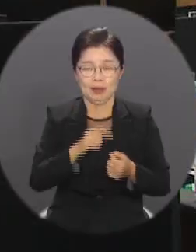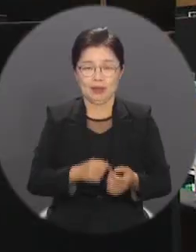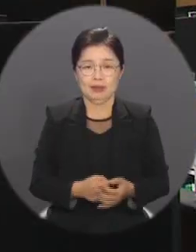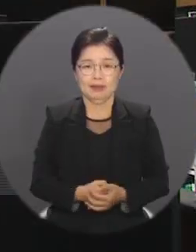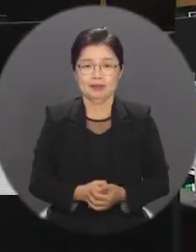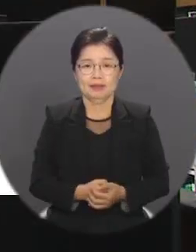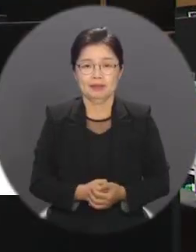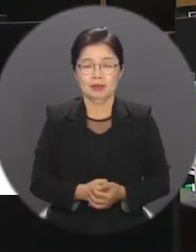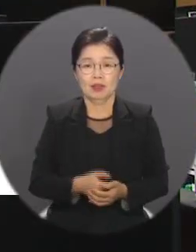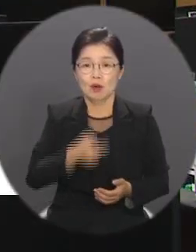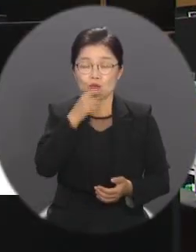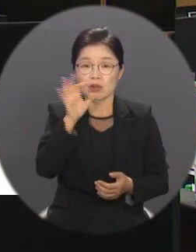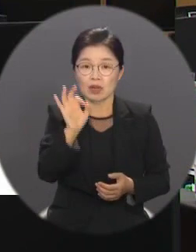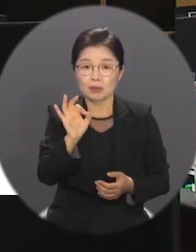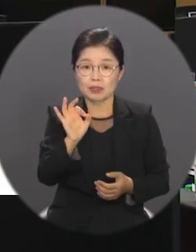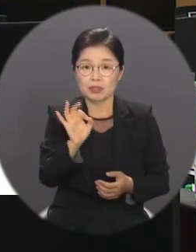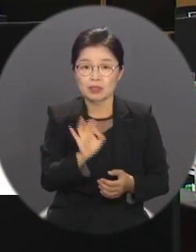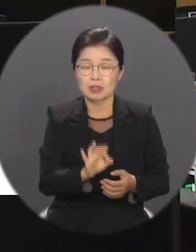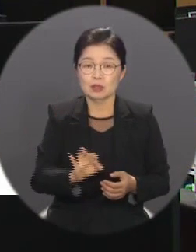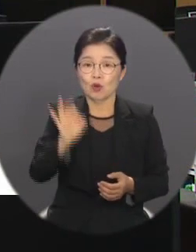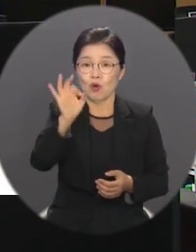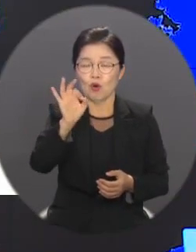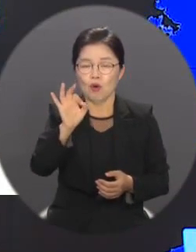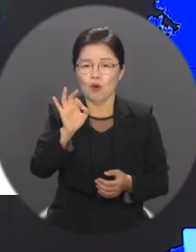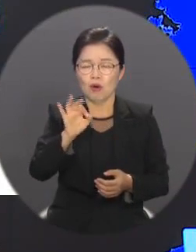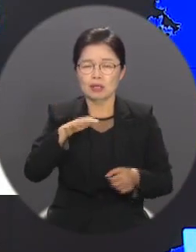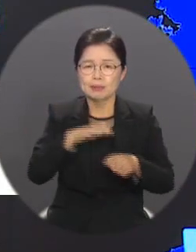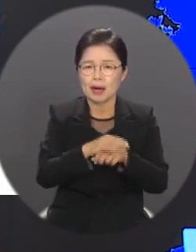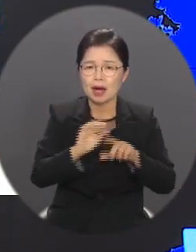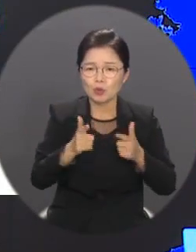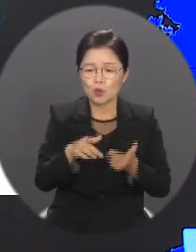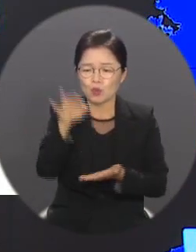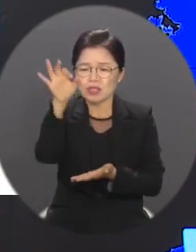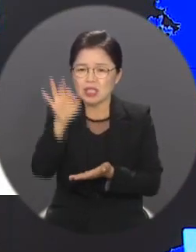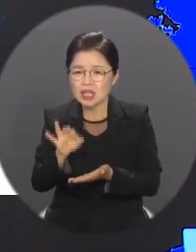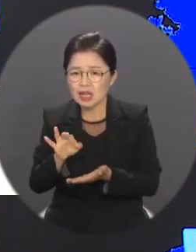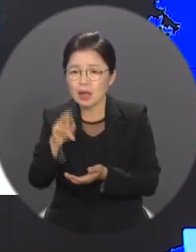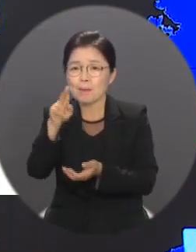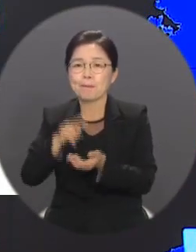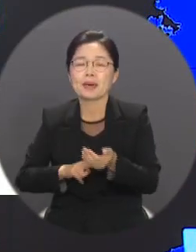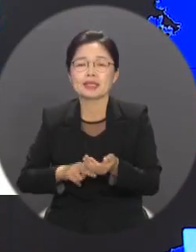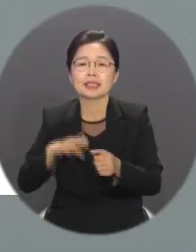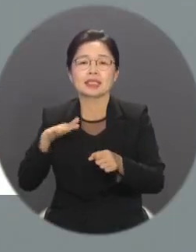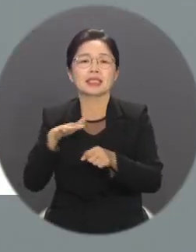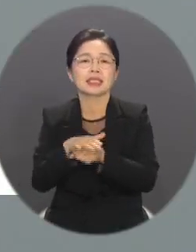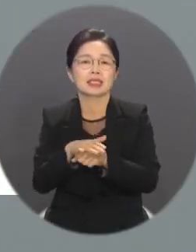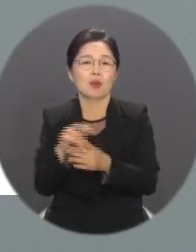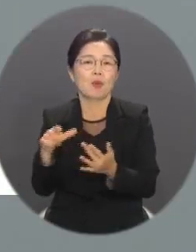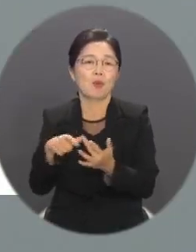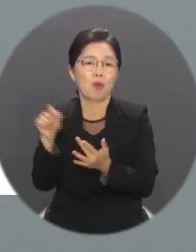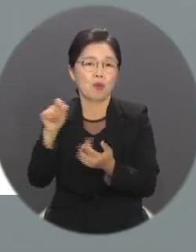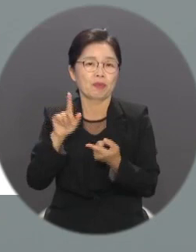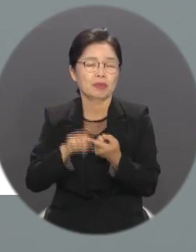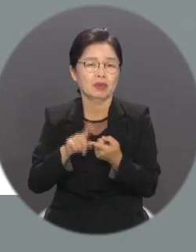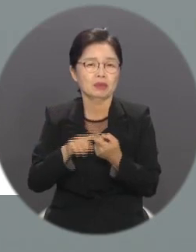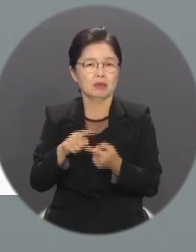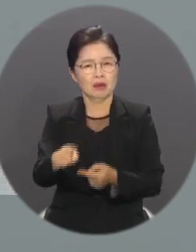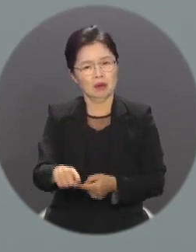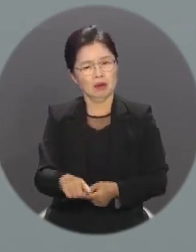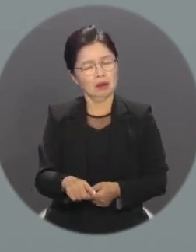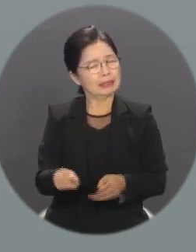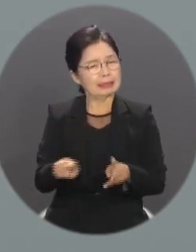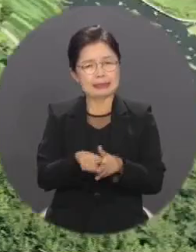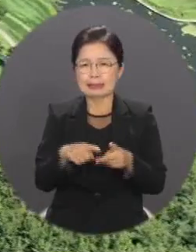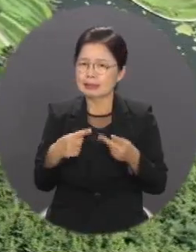물 값을 더 받을 수 있는 계산식 대신을 싸게 판매하는 계산식을 농어촌공사 가 선택한 건 선뜻 납득하기